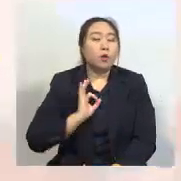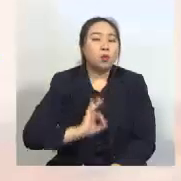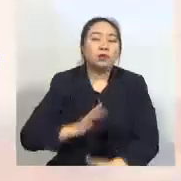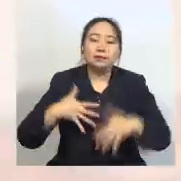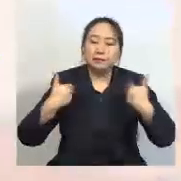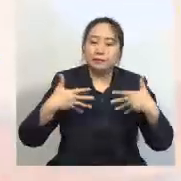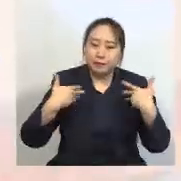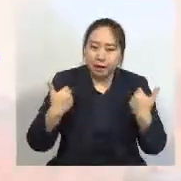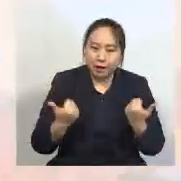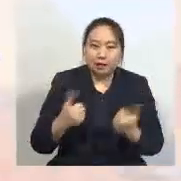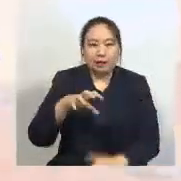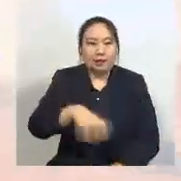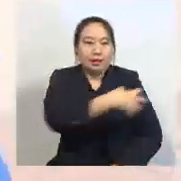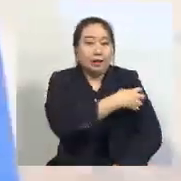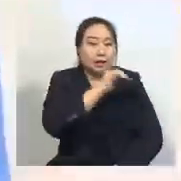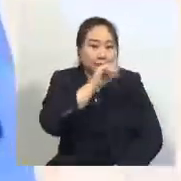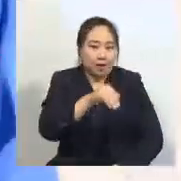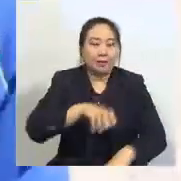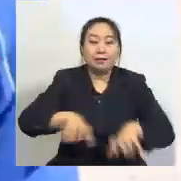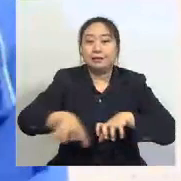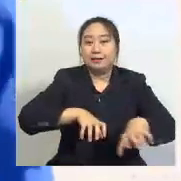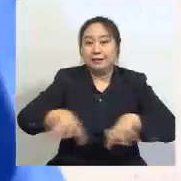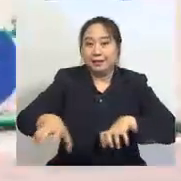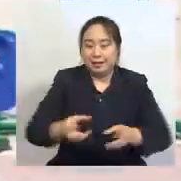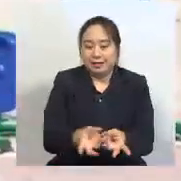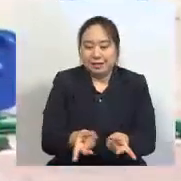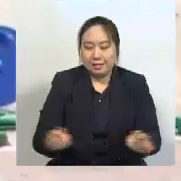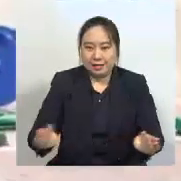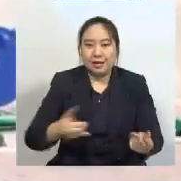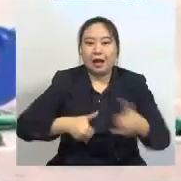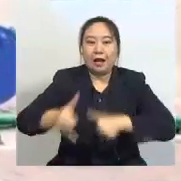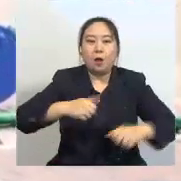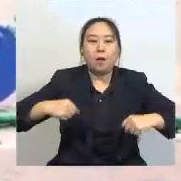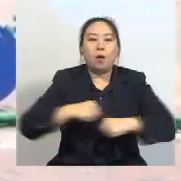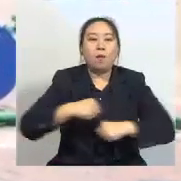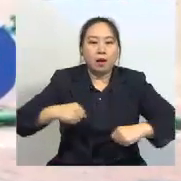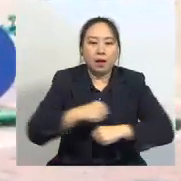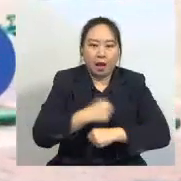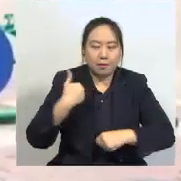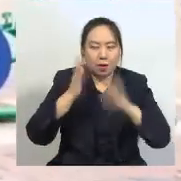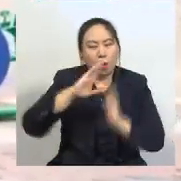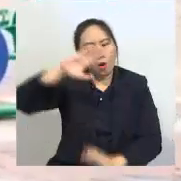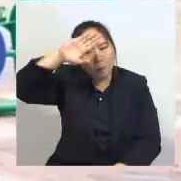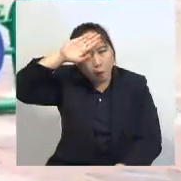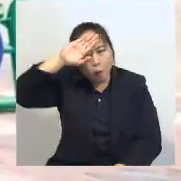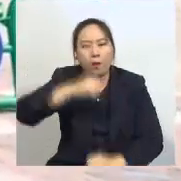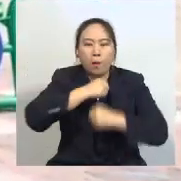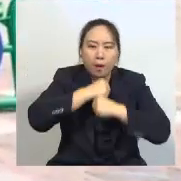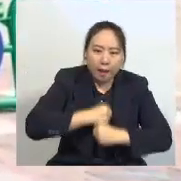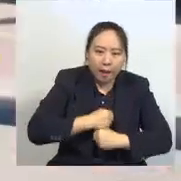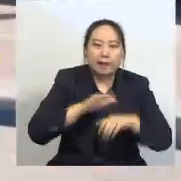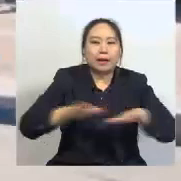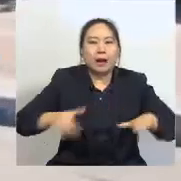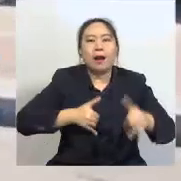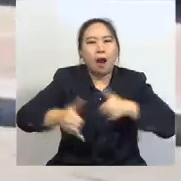ดีใจที่ทางเทศบาลตำบลบ้านแหลมจัดสรรพื้นที่เพื่อใช้สำหรับให้ชาวบ้านนั้นออกกำลังกายก็มีทั้งผู้ป่วยผู้สูงอายุแล้วก็เด็กๆมาใช้บ